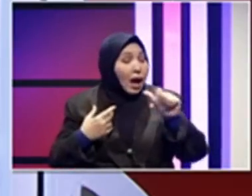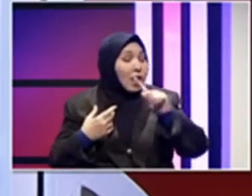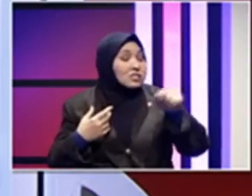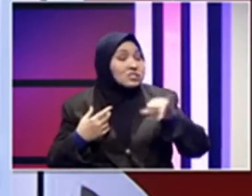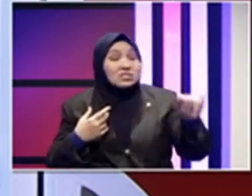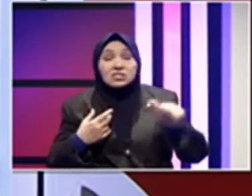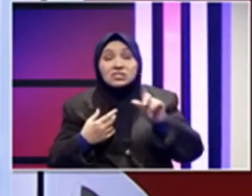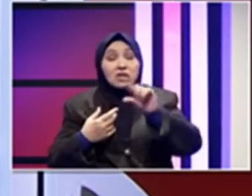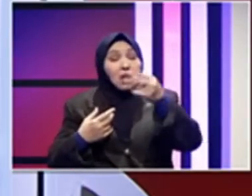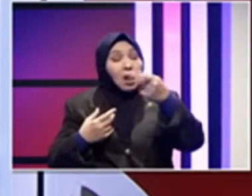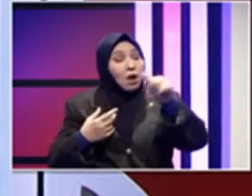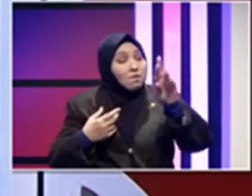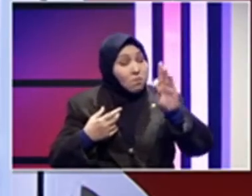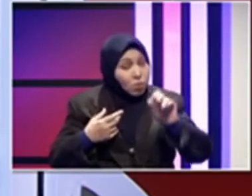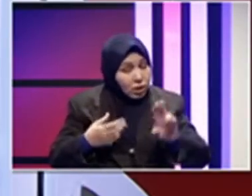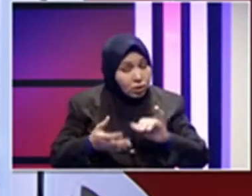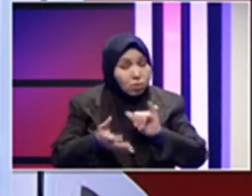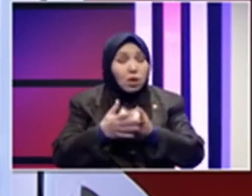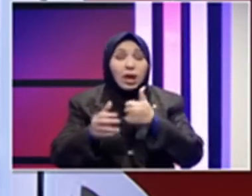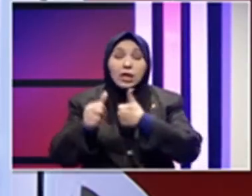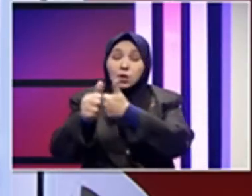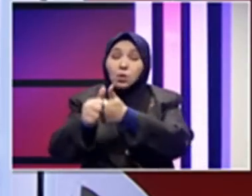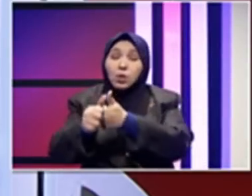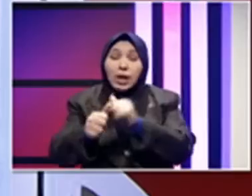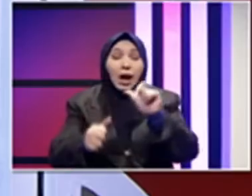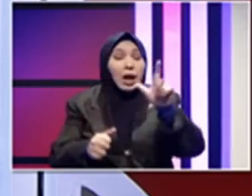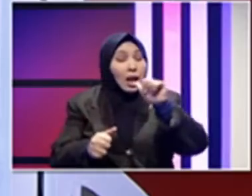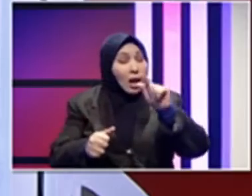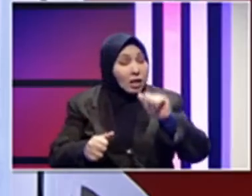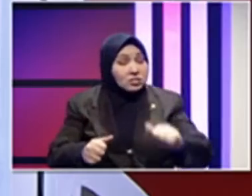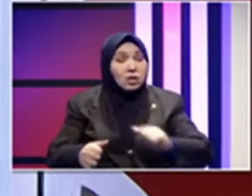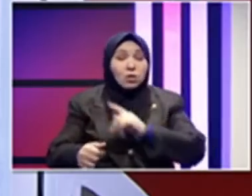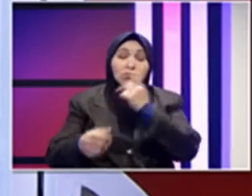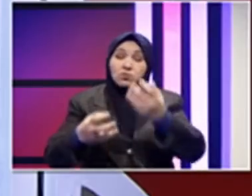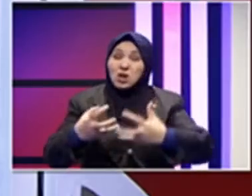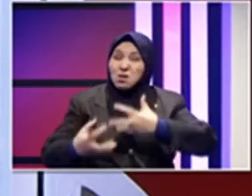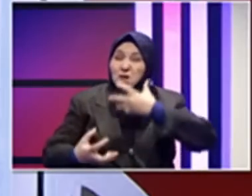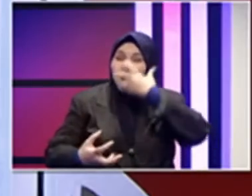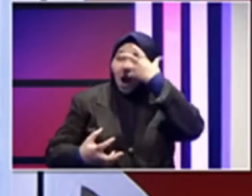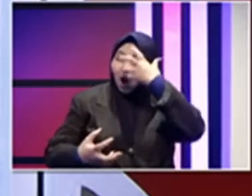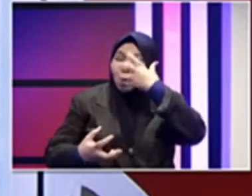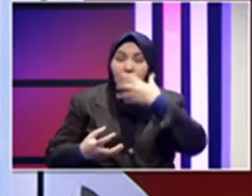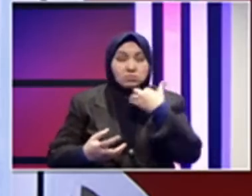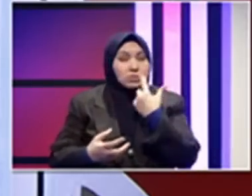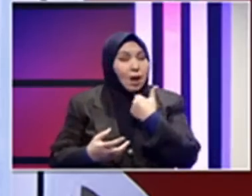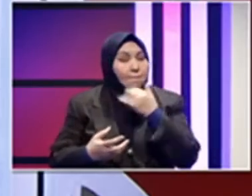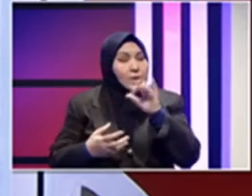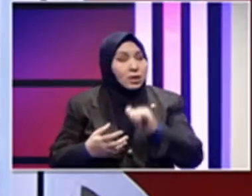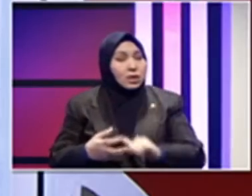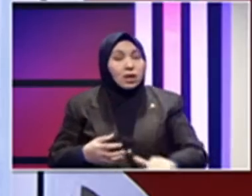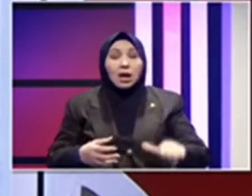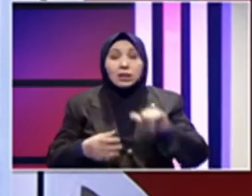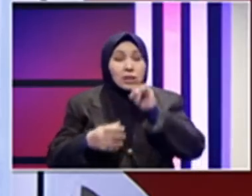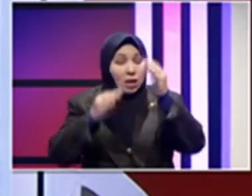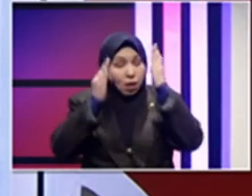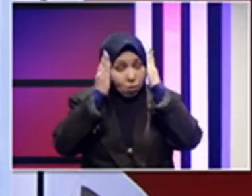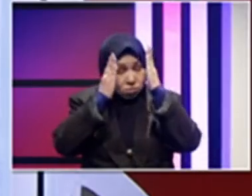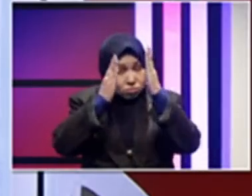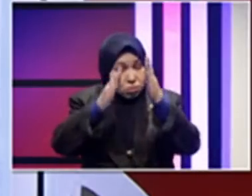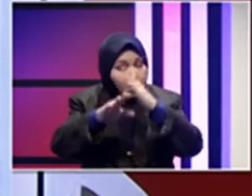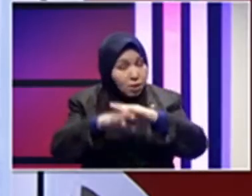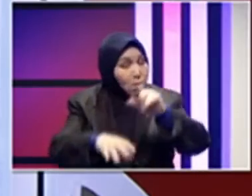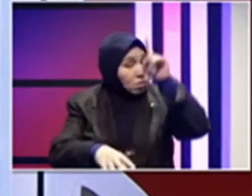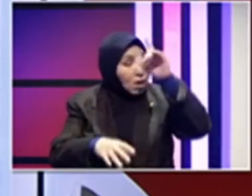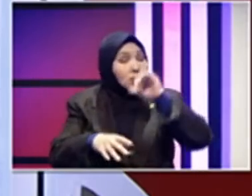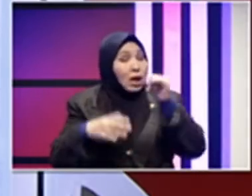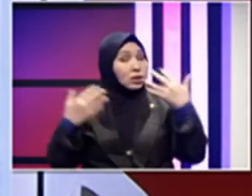Pasal kalau ikutkan al-aziz, garang Ustaz. Betul. Ya, kalau siapa yang tidak khusyuk kepada Allah, tidak